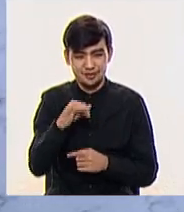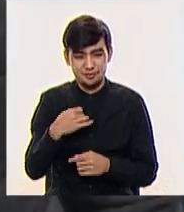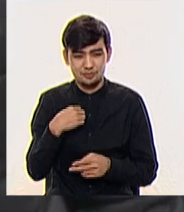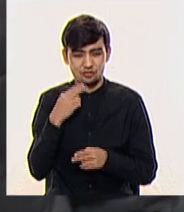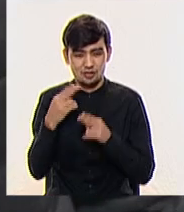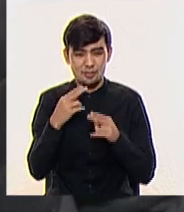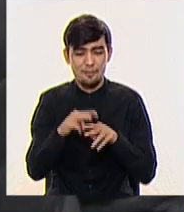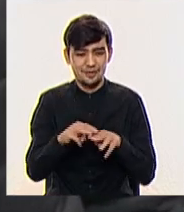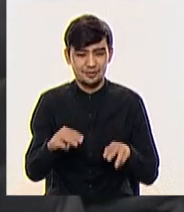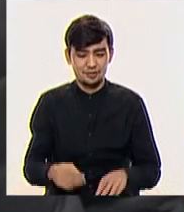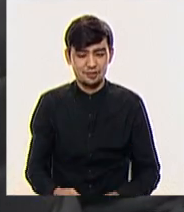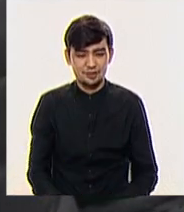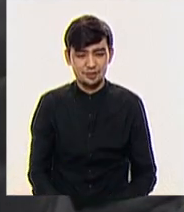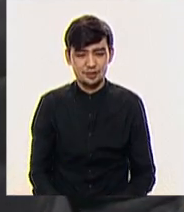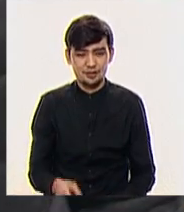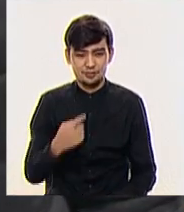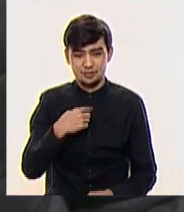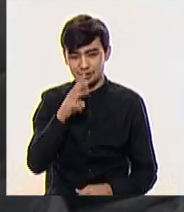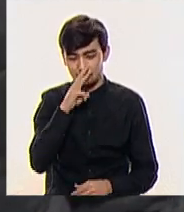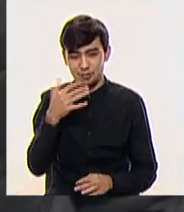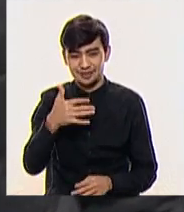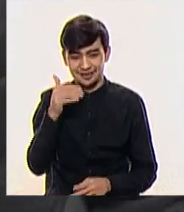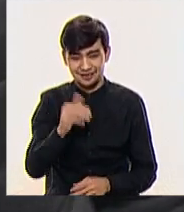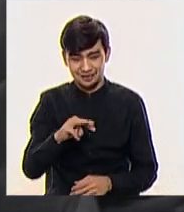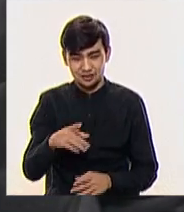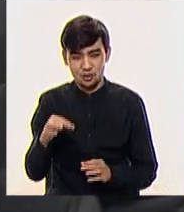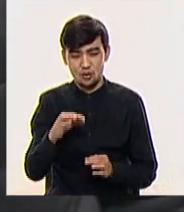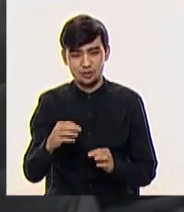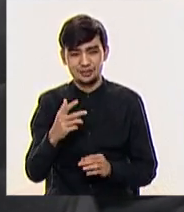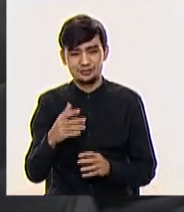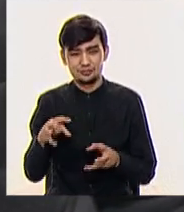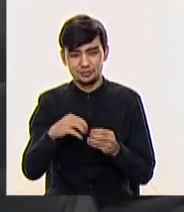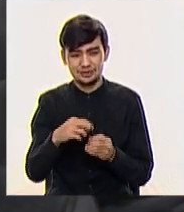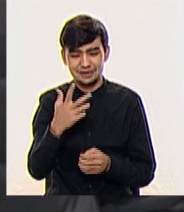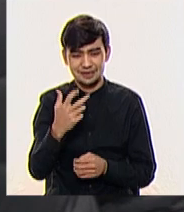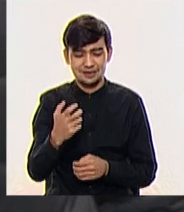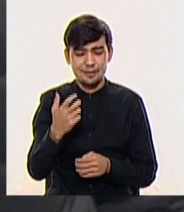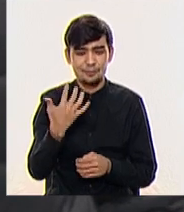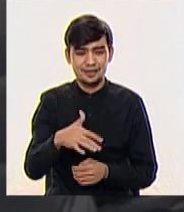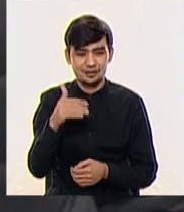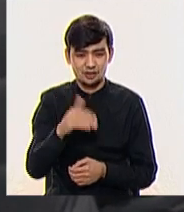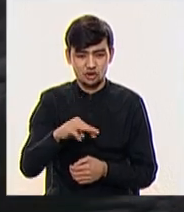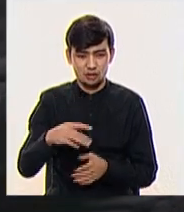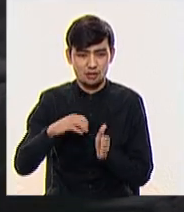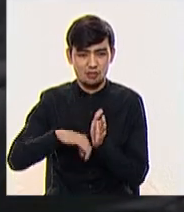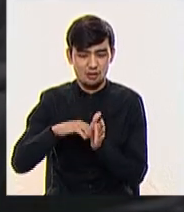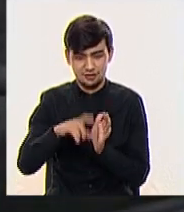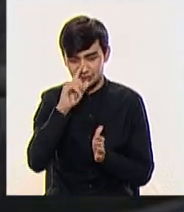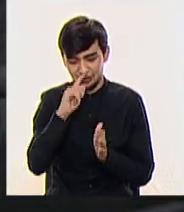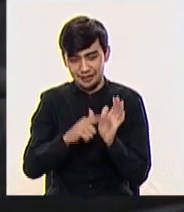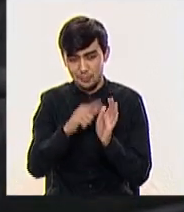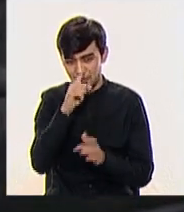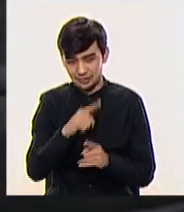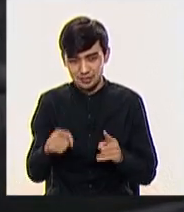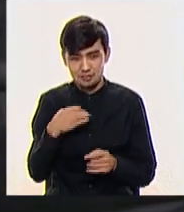олар. Менің айлығымнан 50 мың теңгеден 7 ай бойы 300 общий сумма 350 мың теңге менен ұстады. Мен мысалы көп